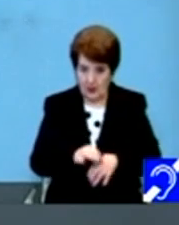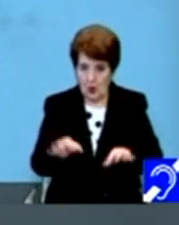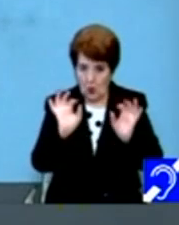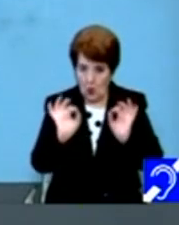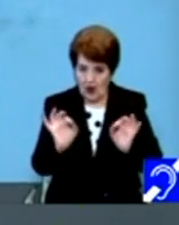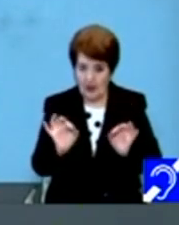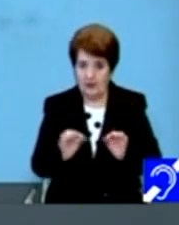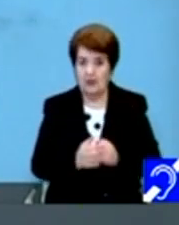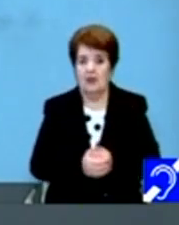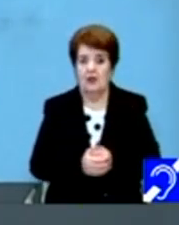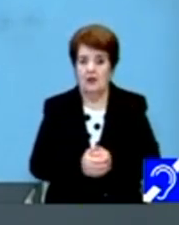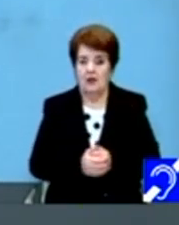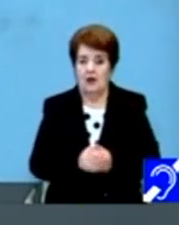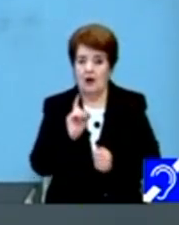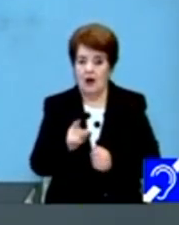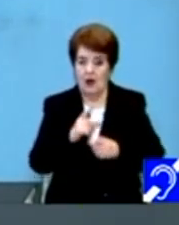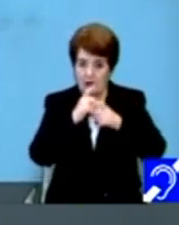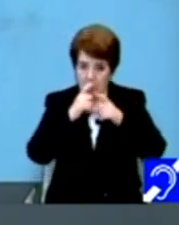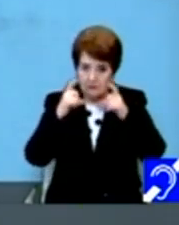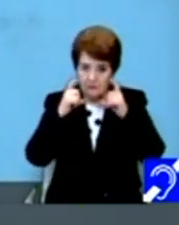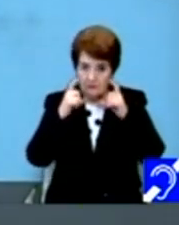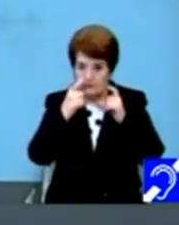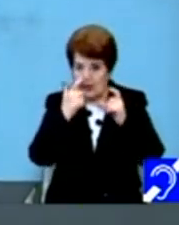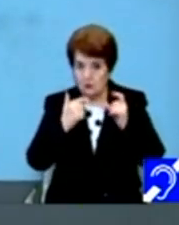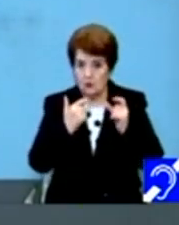corect, care astupă nasul și gura,